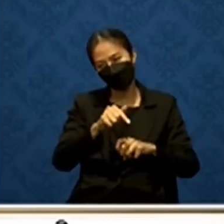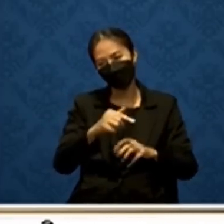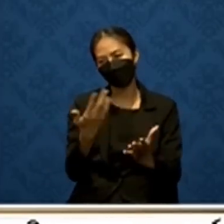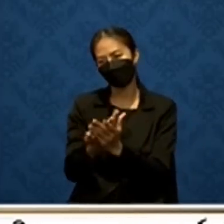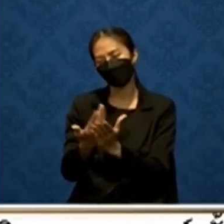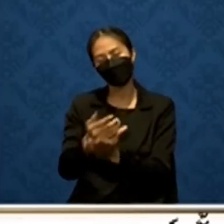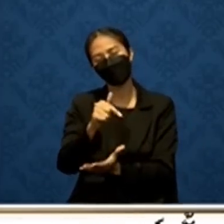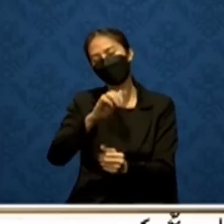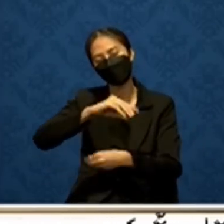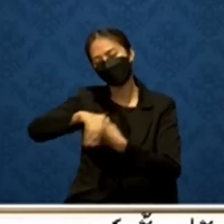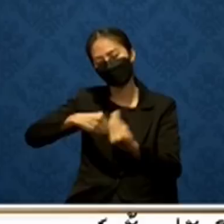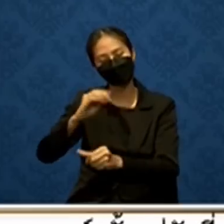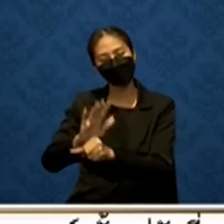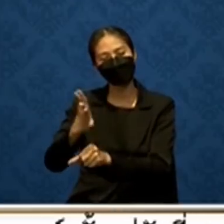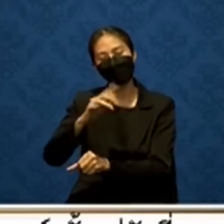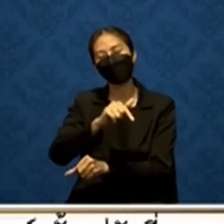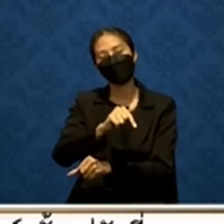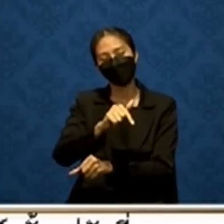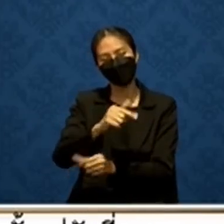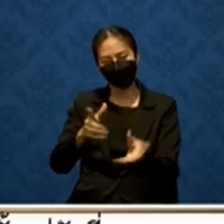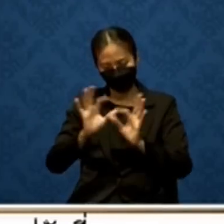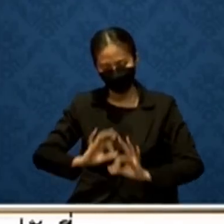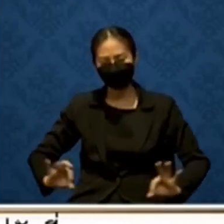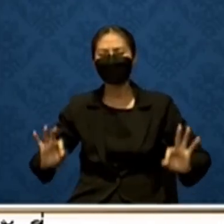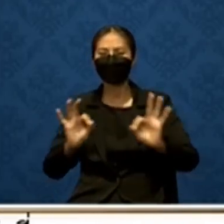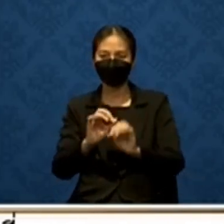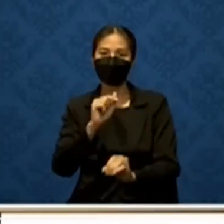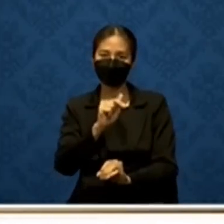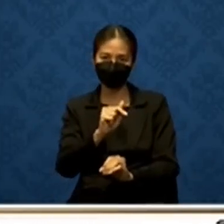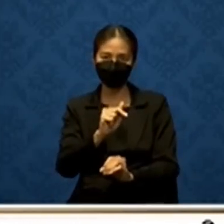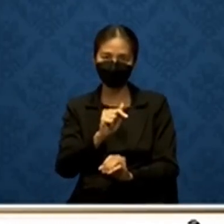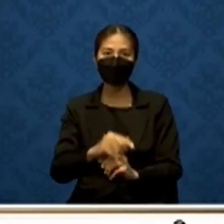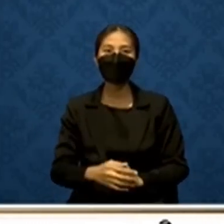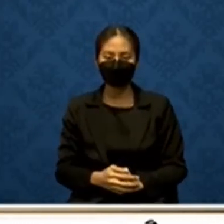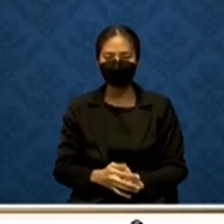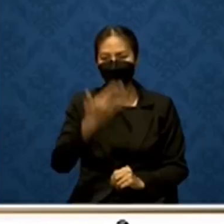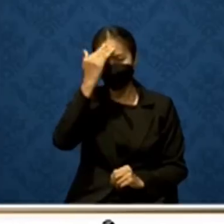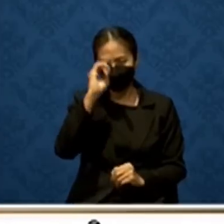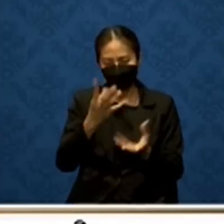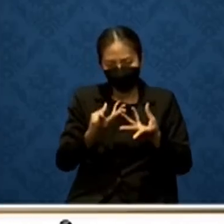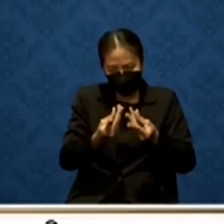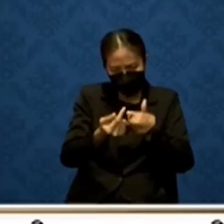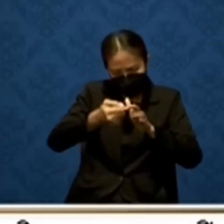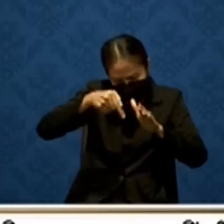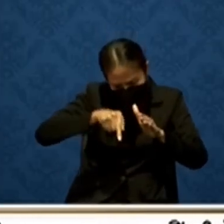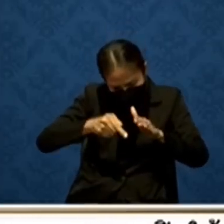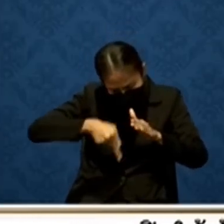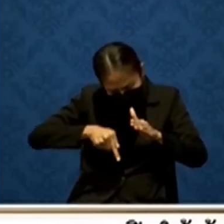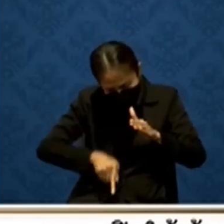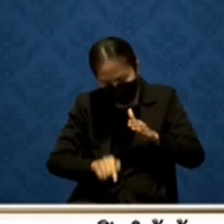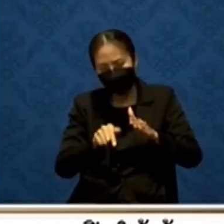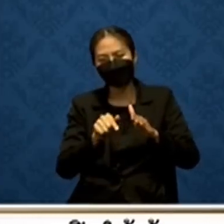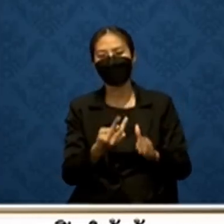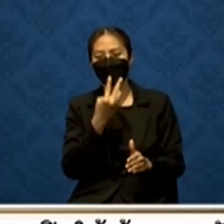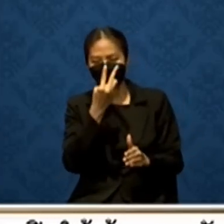คลังในการแ้ปัญหาอะไรเลยซงอี้เป็โครงสราง ที่สำคัญมากที่จำเป็นที่จะต้องลงรายละเอีด เพรวปีศาตอยู่ในรายละเอีดแล้ต้